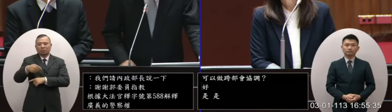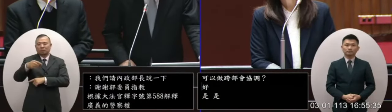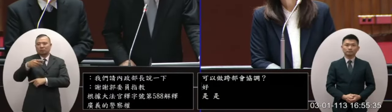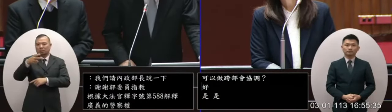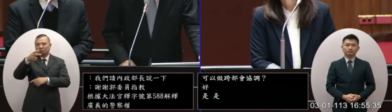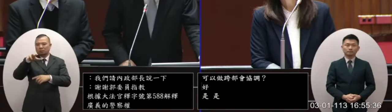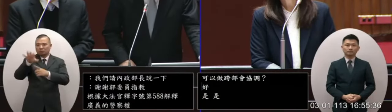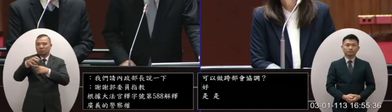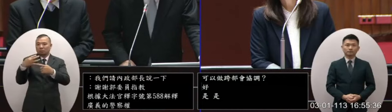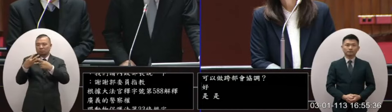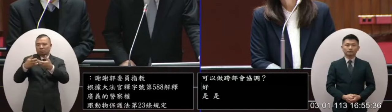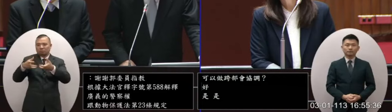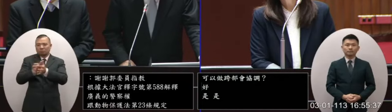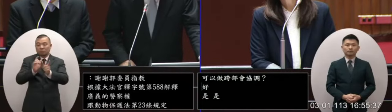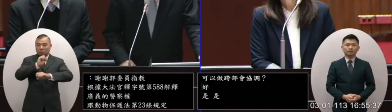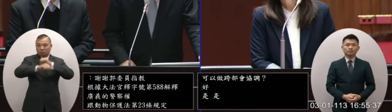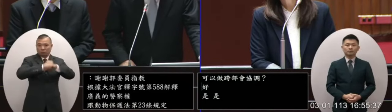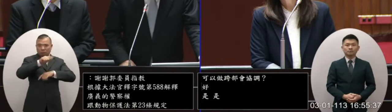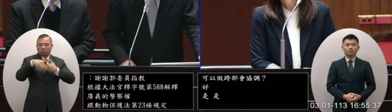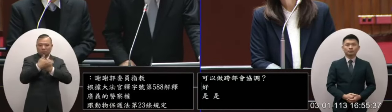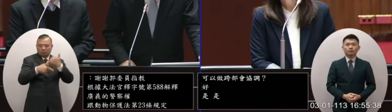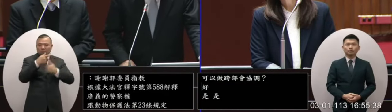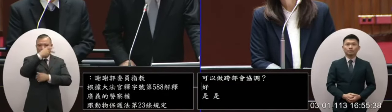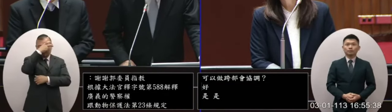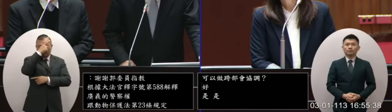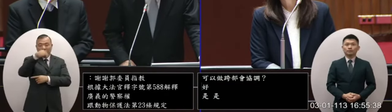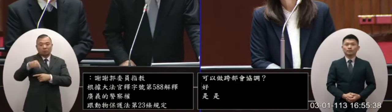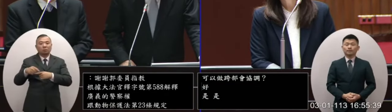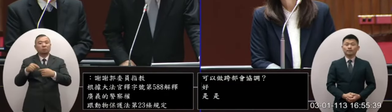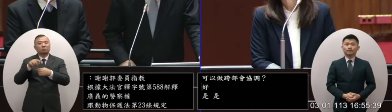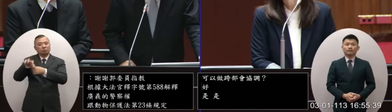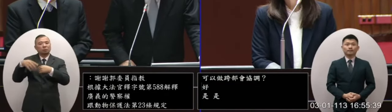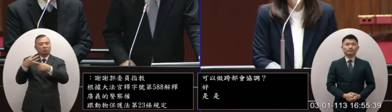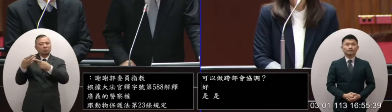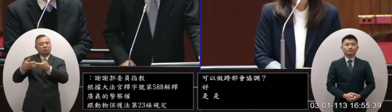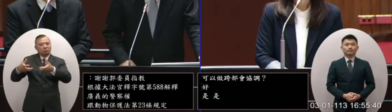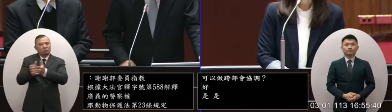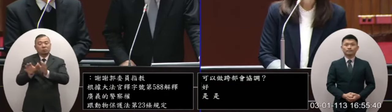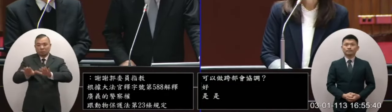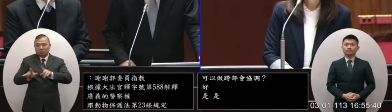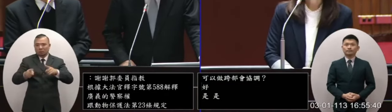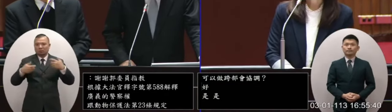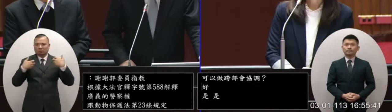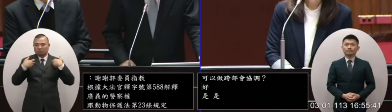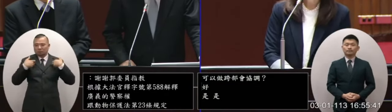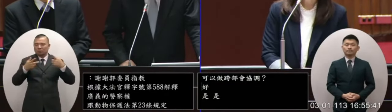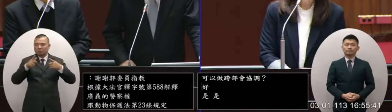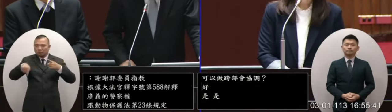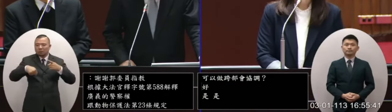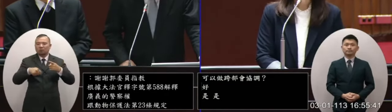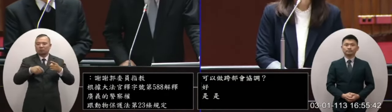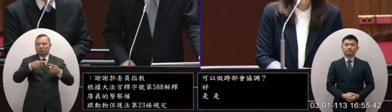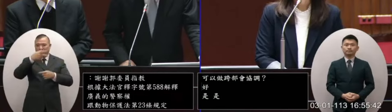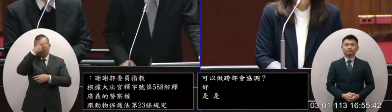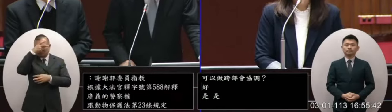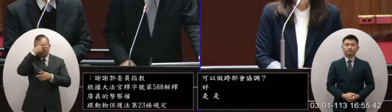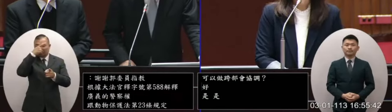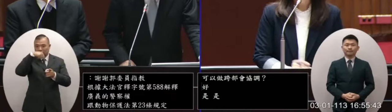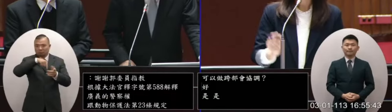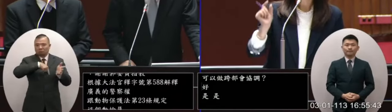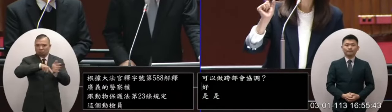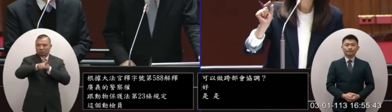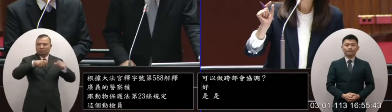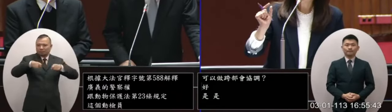啊。当然现在其实农业部也已经在办理设立动保这个警察的专案的一个研究。